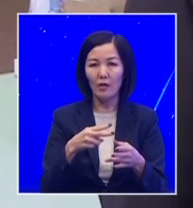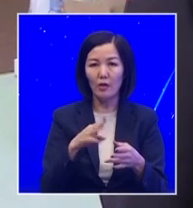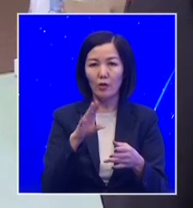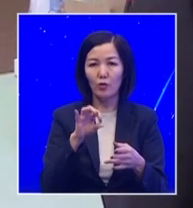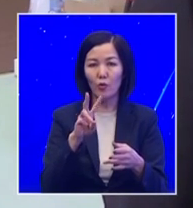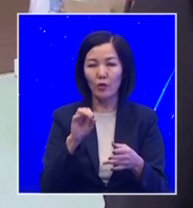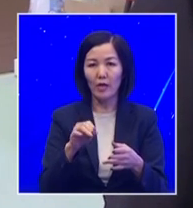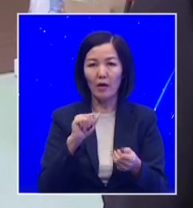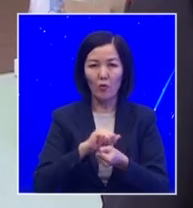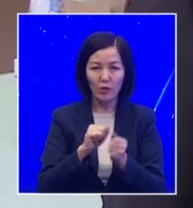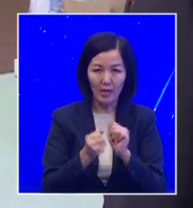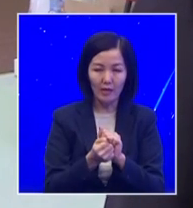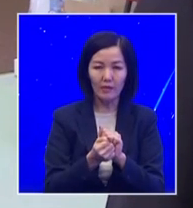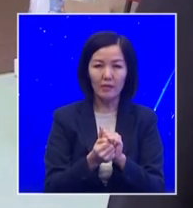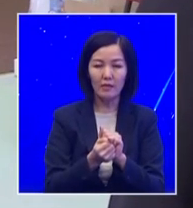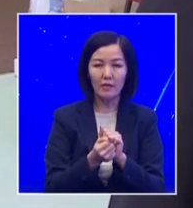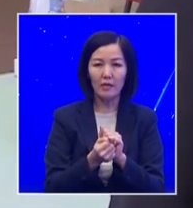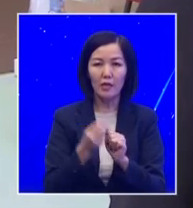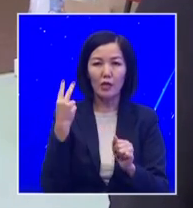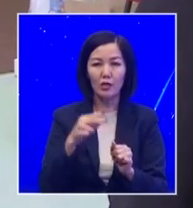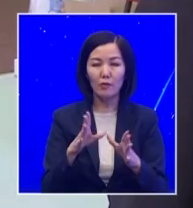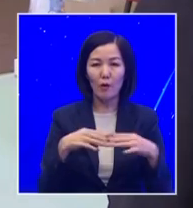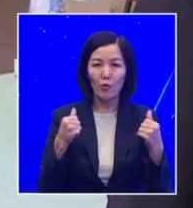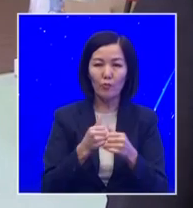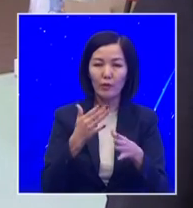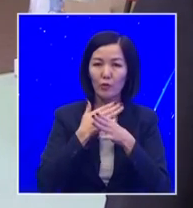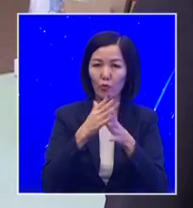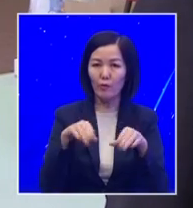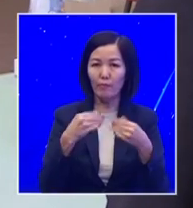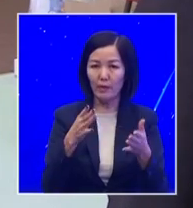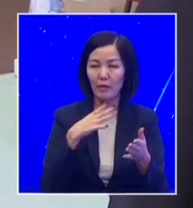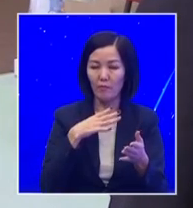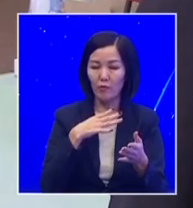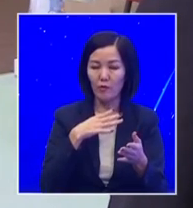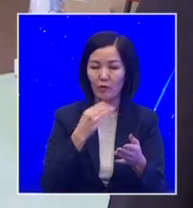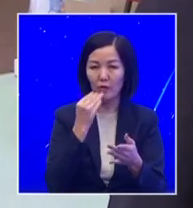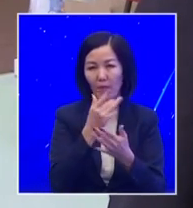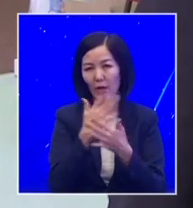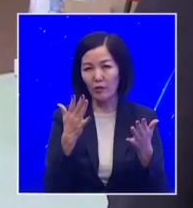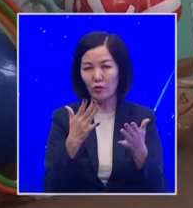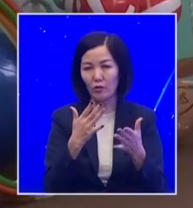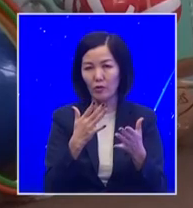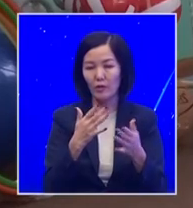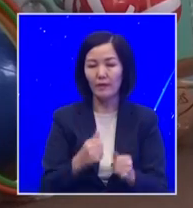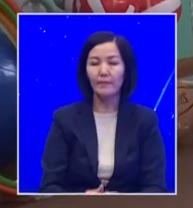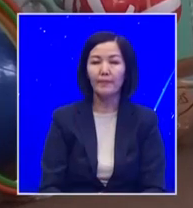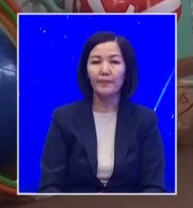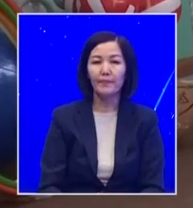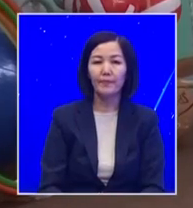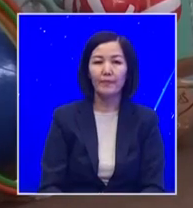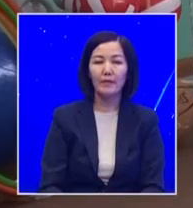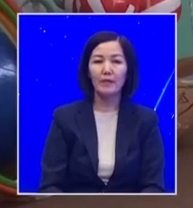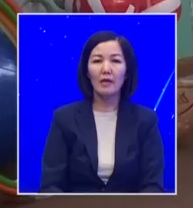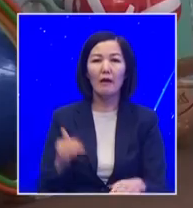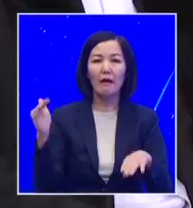тонна қатты отын, 20 жанұяға жаңағы 10 көмектерін көрсеткен еді. Қарадала өңірінде